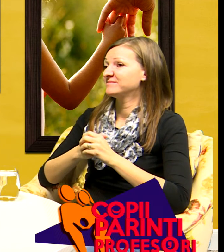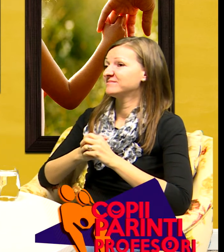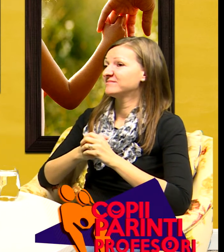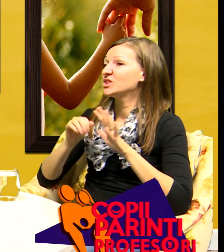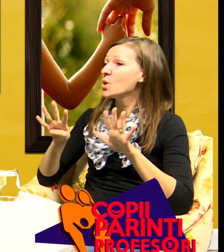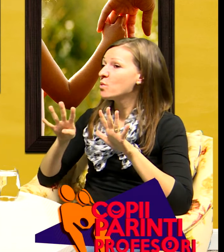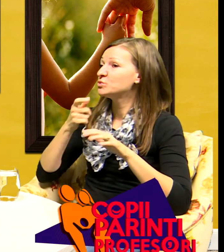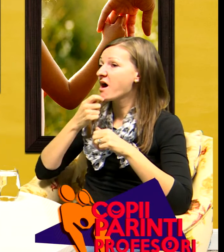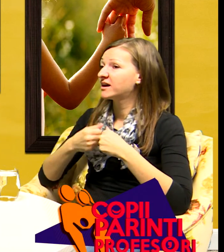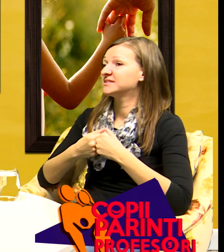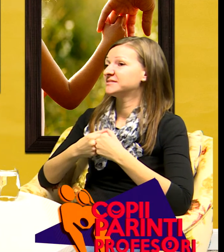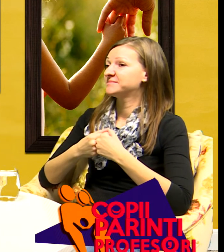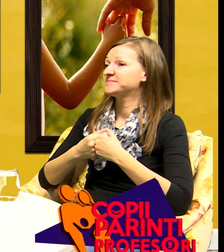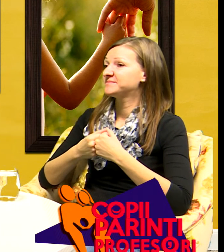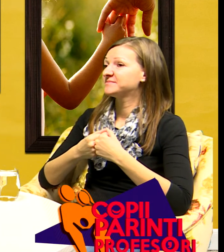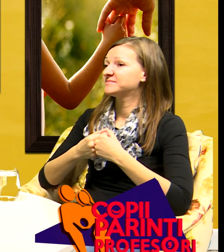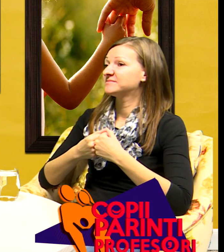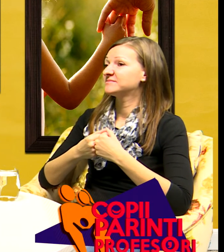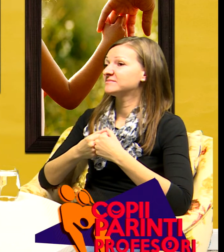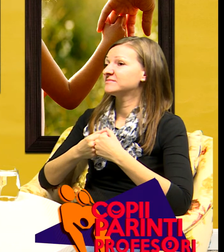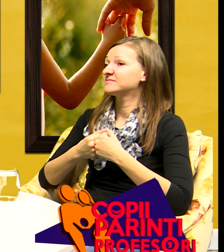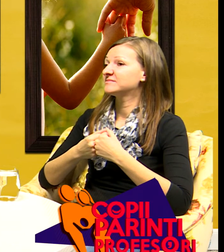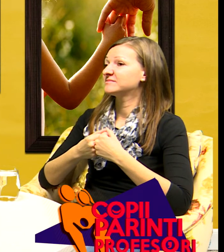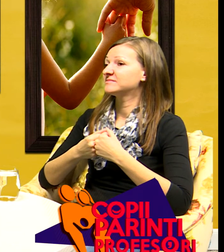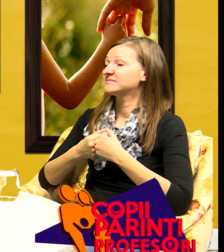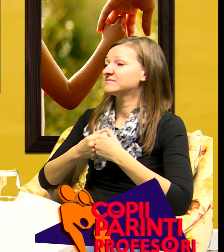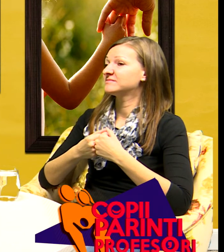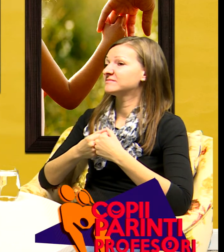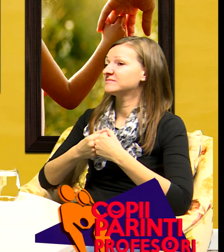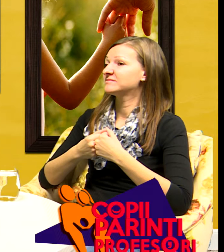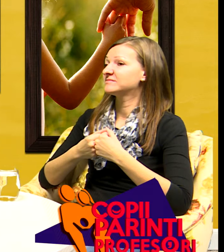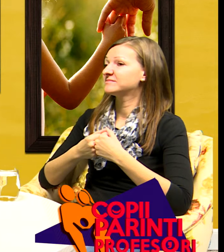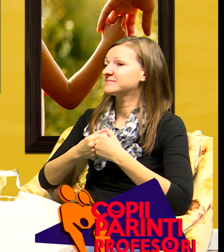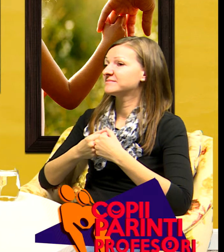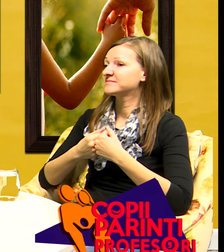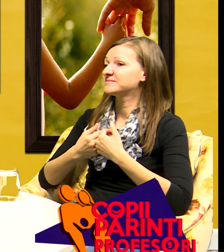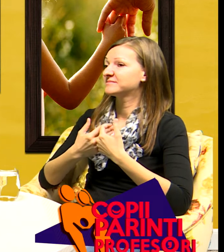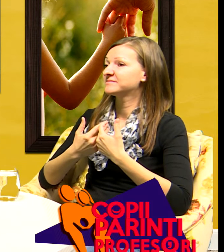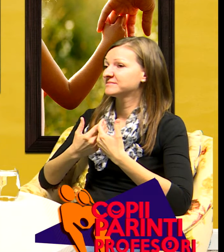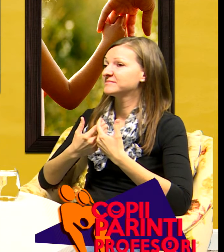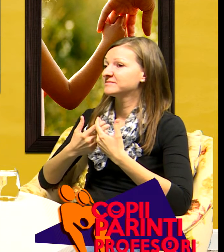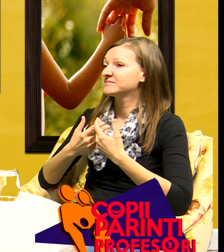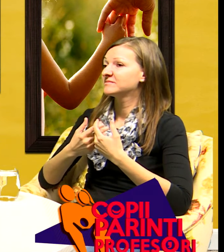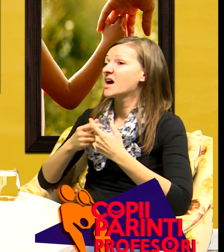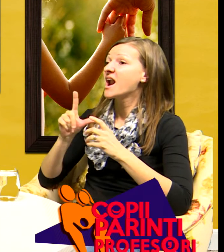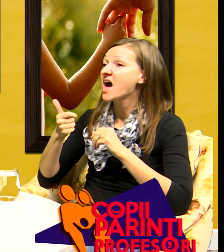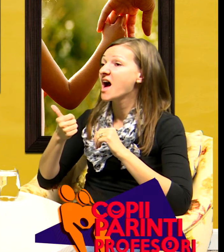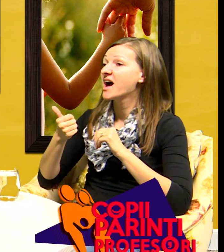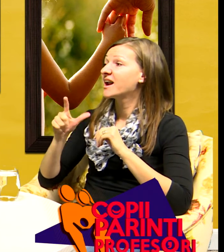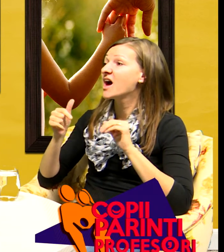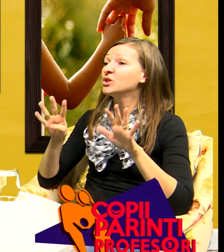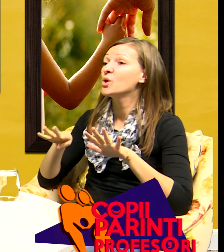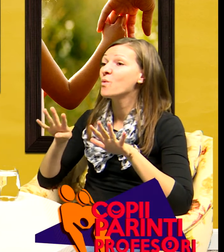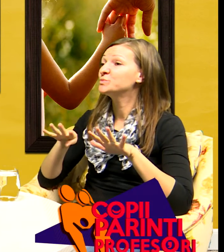Tot așa, întâlnindu-se cu alți surzi, comunicare, prin comunicare învață, învață. Deci